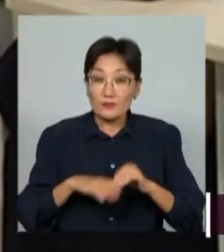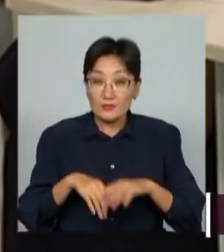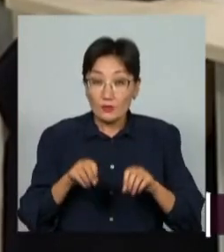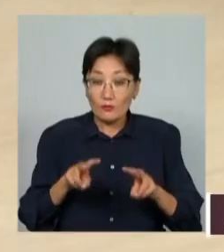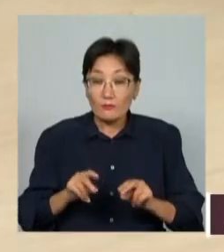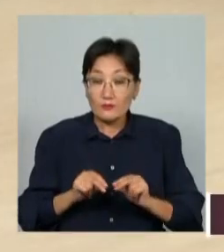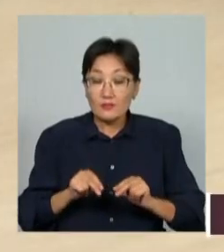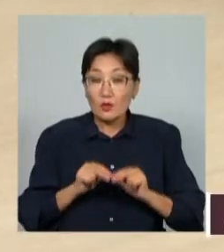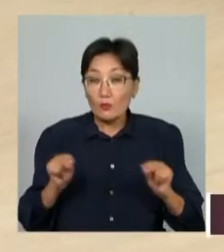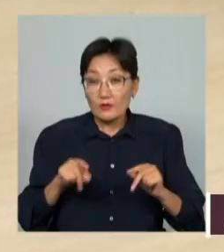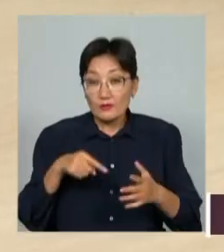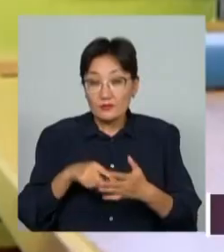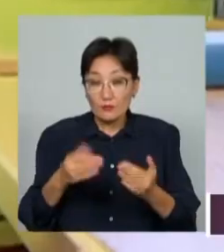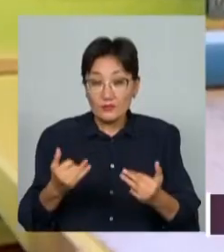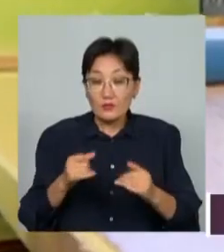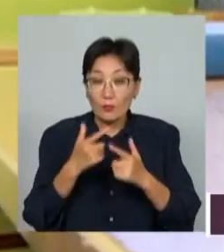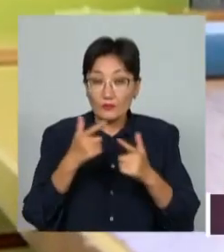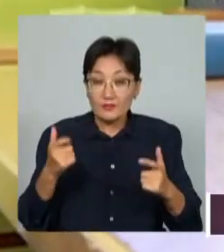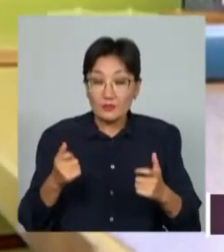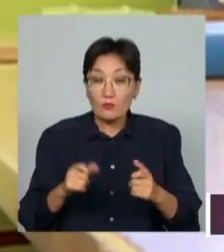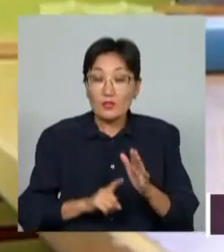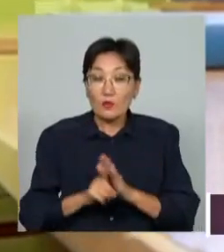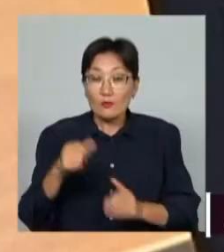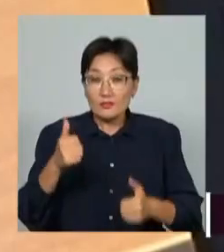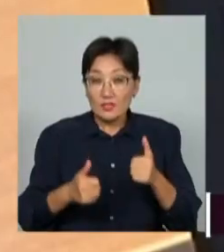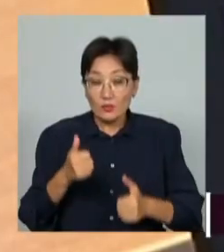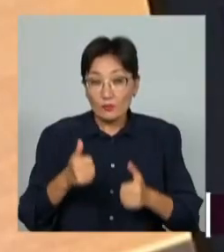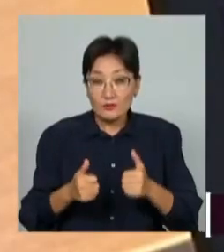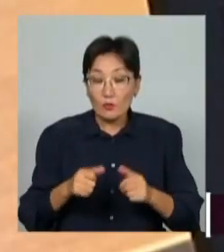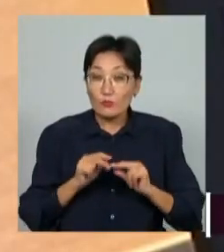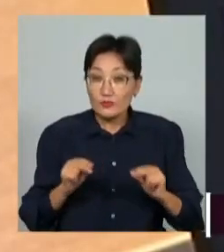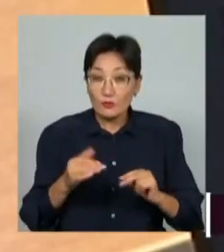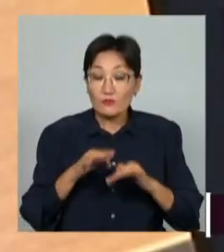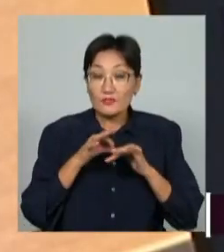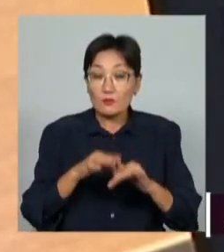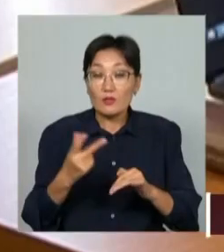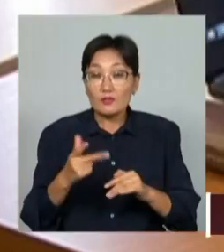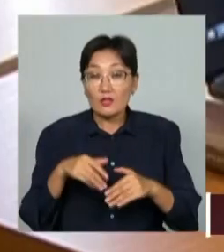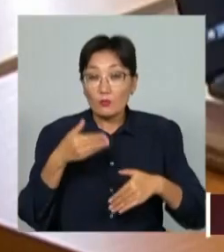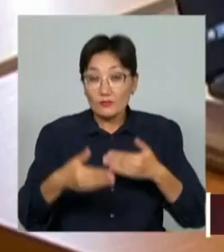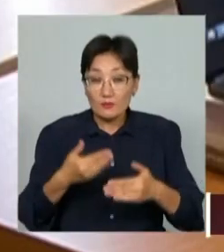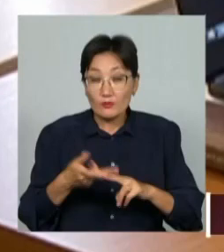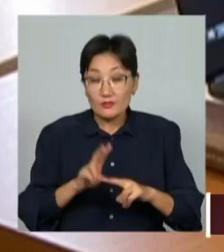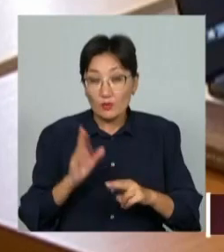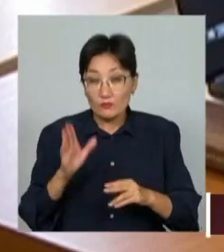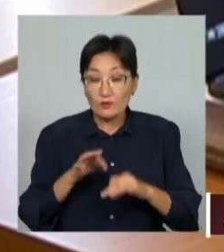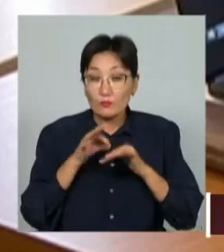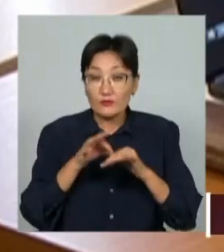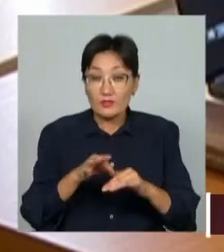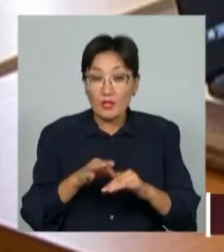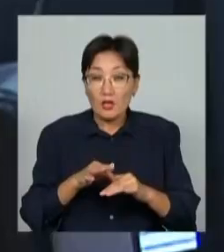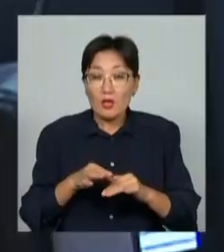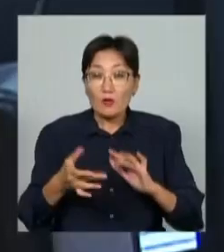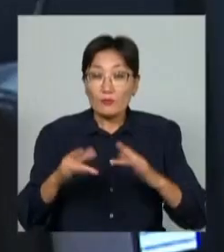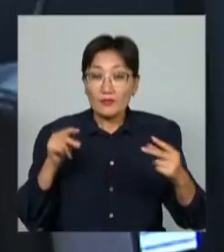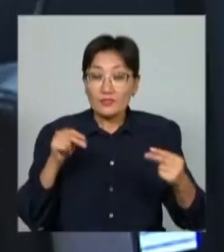роста педагогов аким города сегодня объявил о старте конкурса «Digital Устаз». Он пройдет в 3 этапа, каждый из которых будет сопровождаться